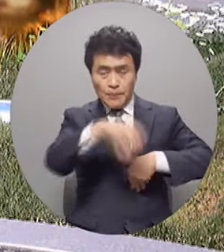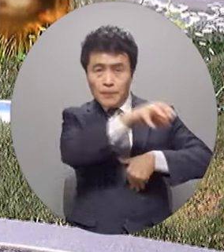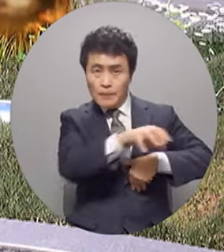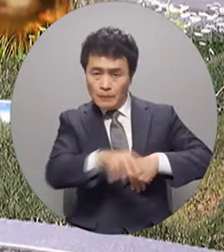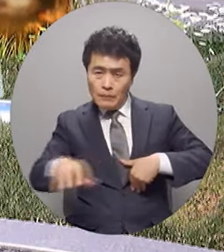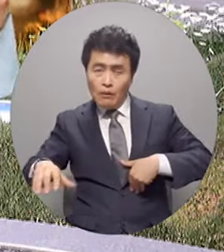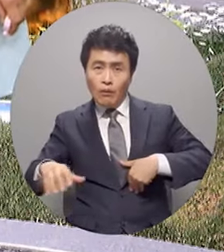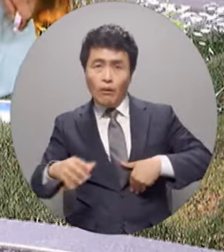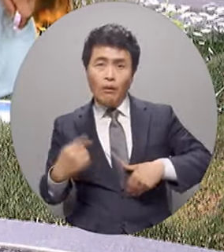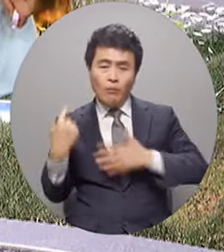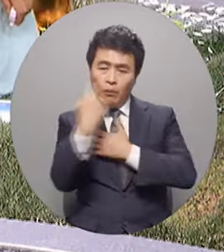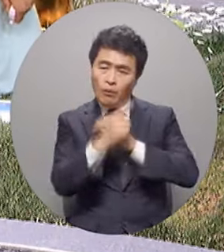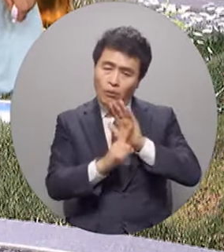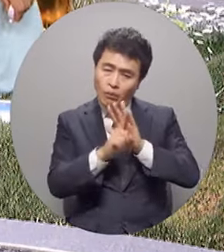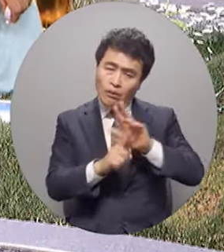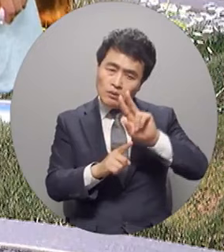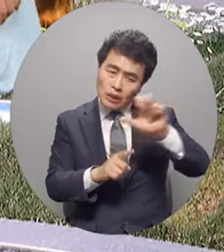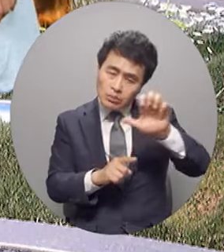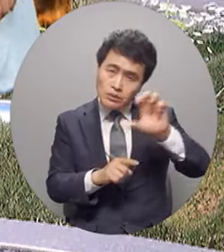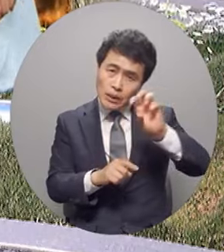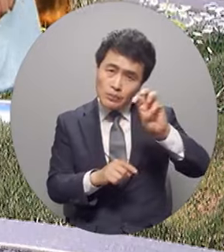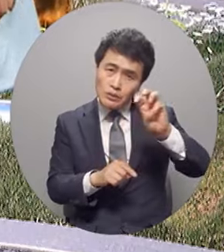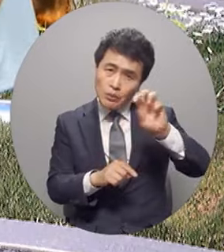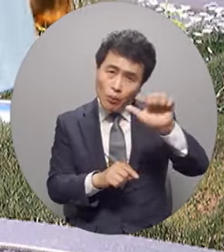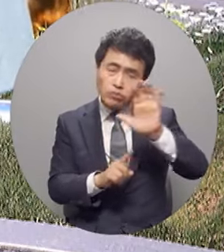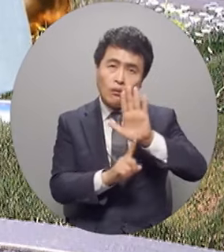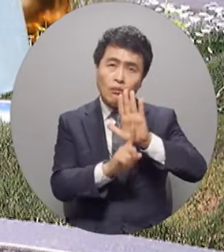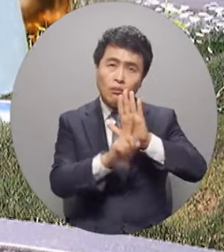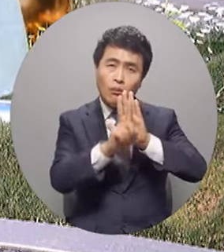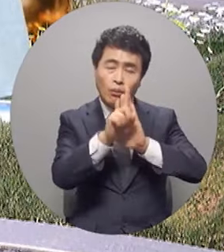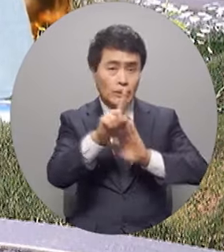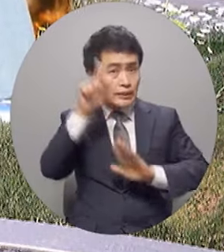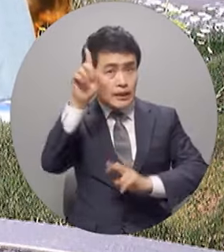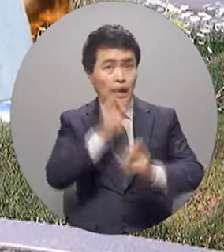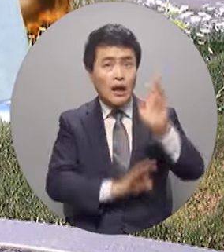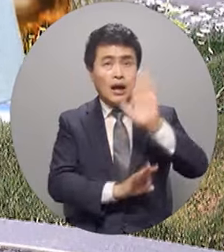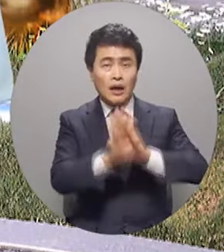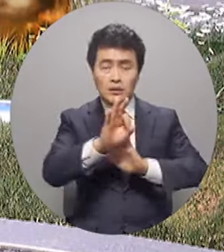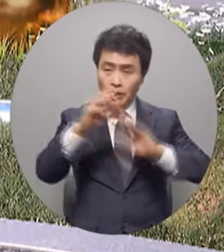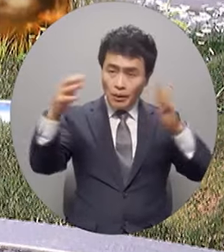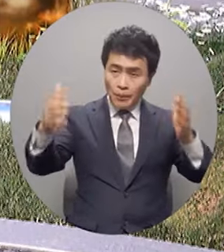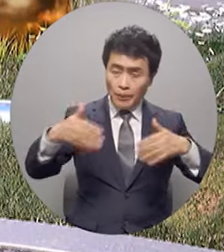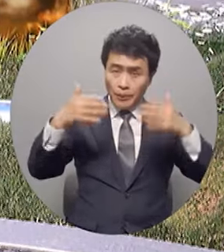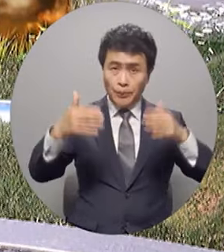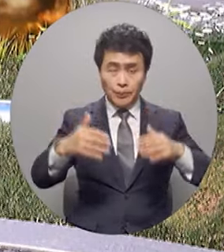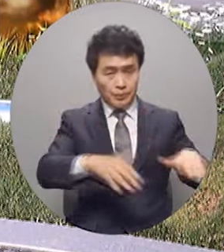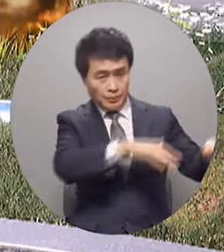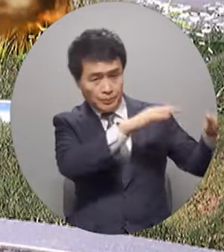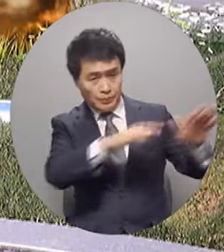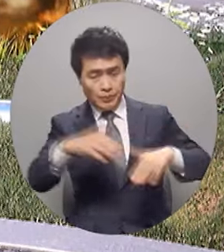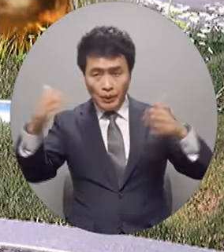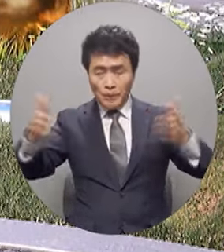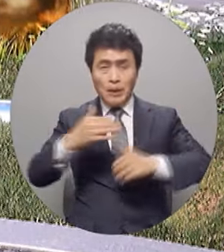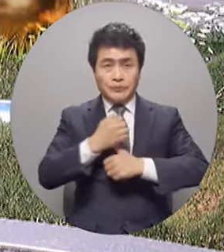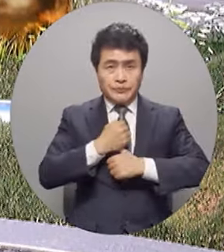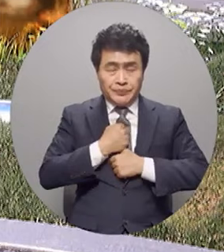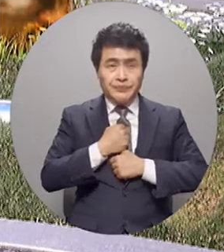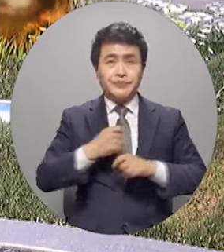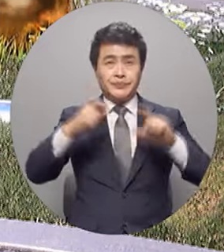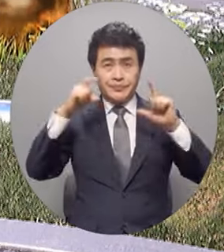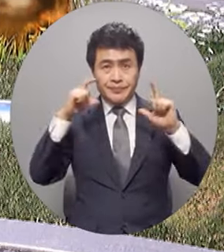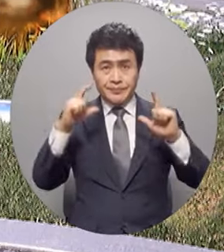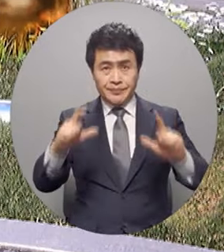체감 온도가 35도 안팎까지 오르겠습니다. 내일 아침부터 바람이 강해지면서 해안가는 강풍주의보가